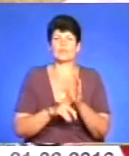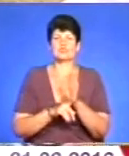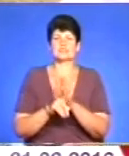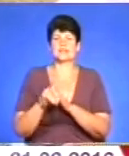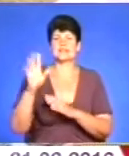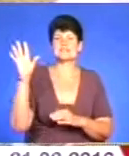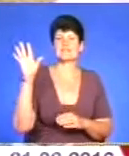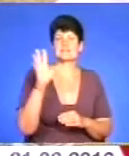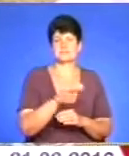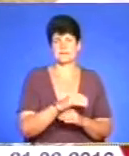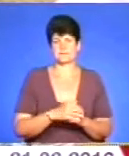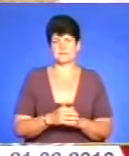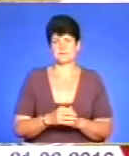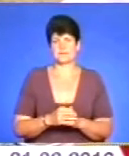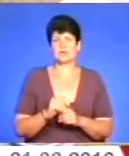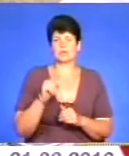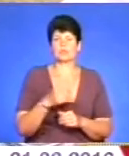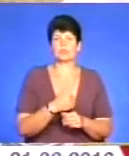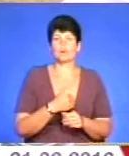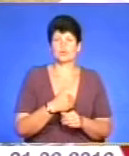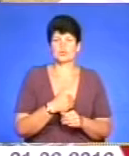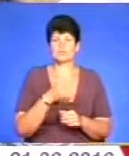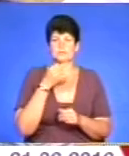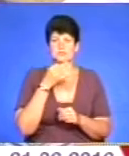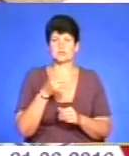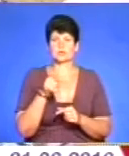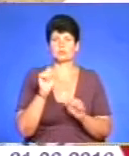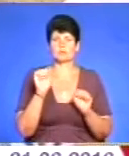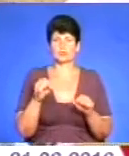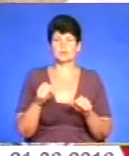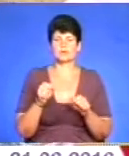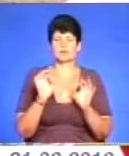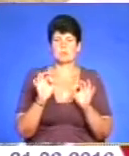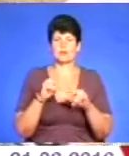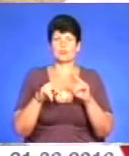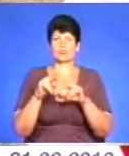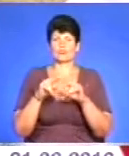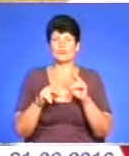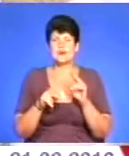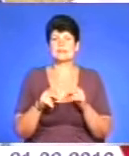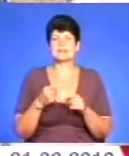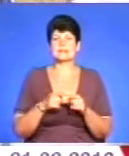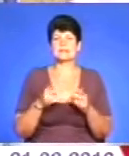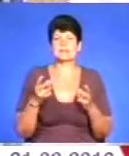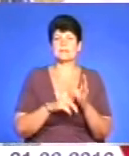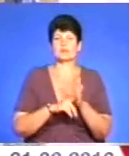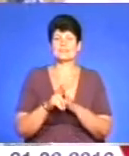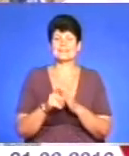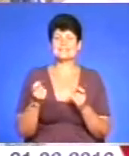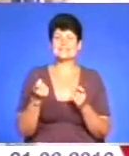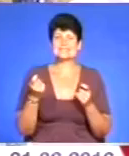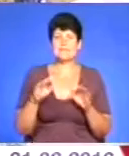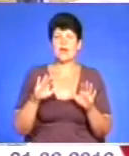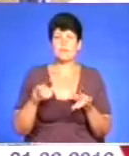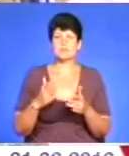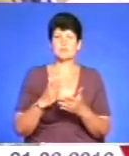все. От. І тому ми хочемо закликати, для того, щоб ми могли нормально будувати оце галузь рослини, це треба почати сьогодні з насіння, а вже потім,